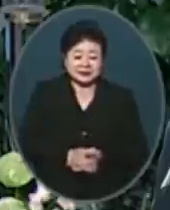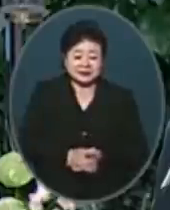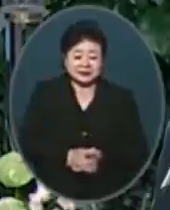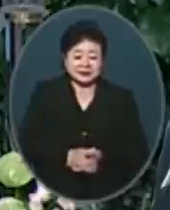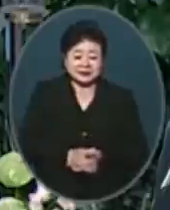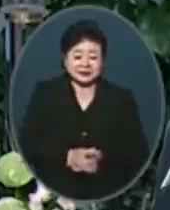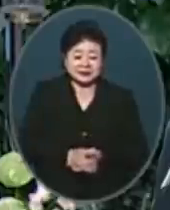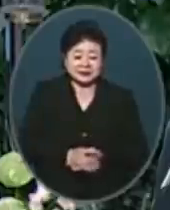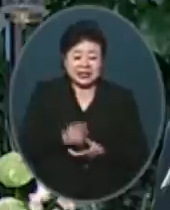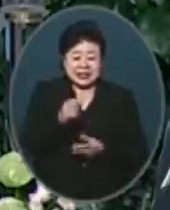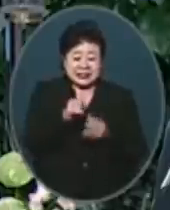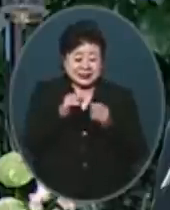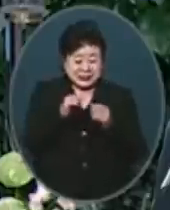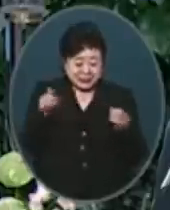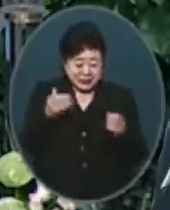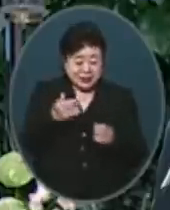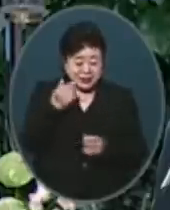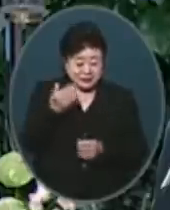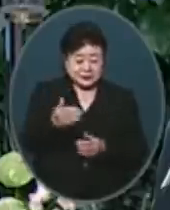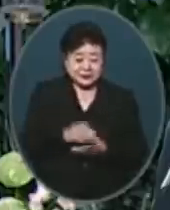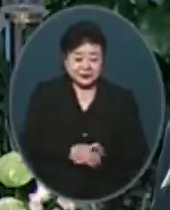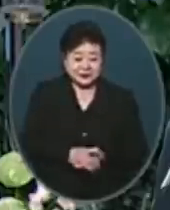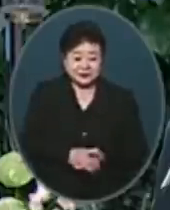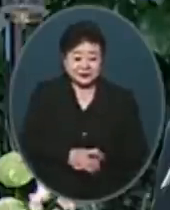제가 우리 한 사람 한 사람이라는 것입니다.